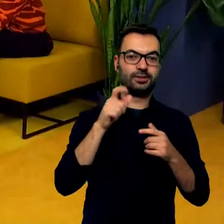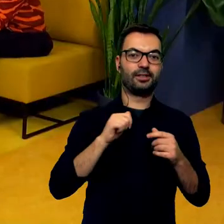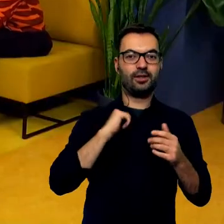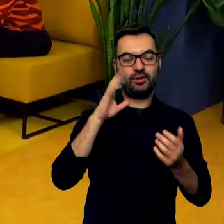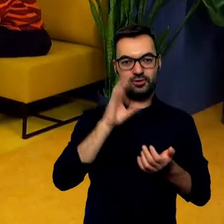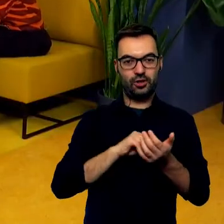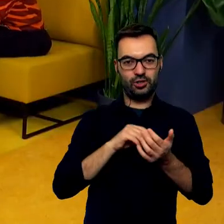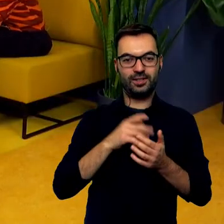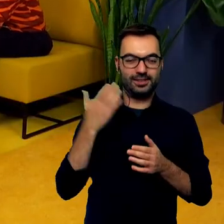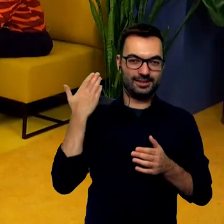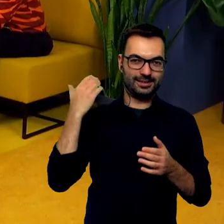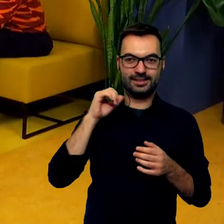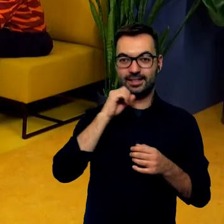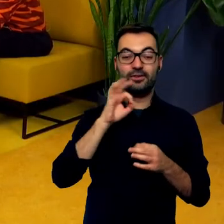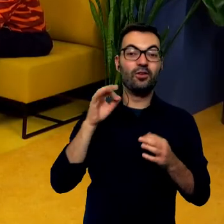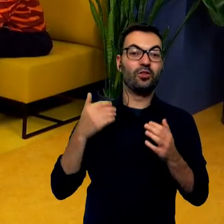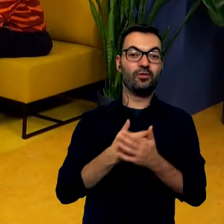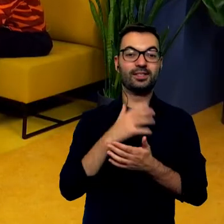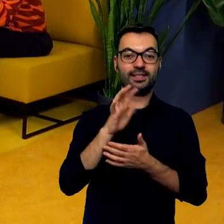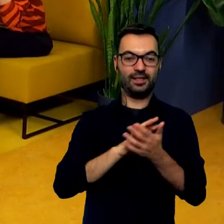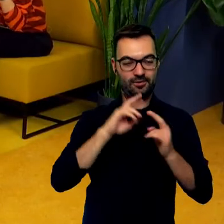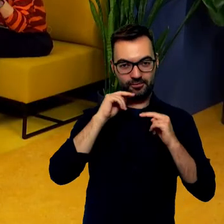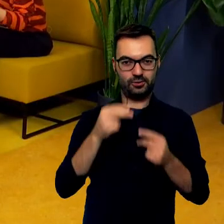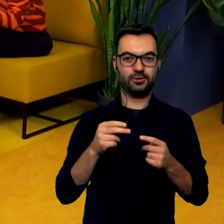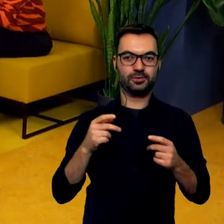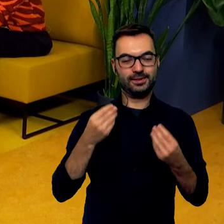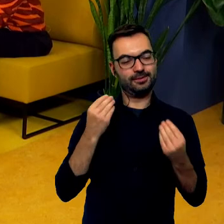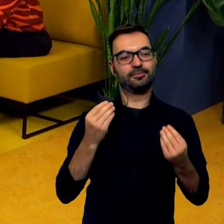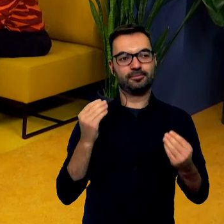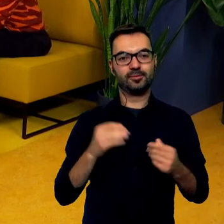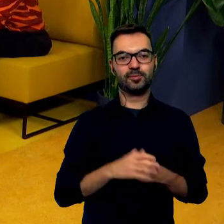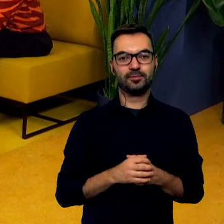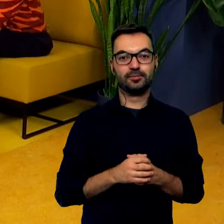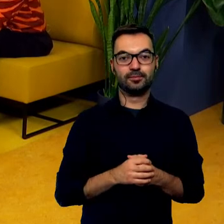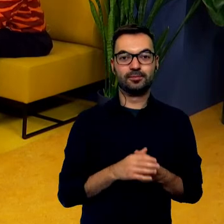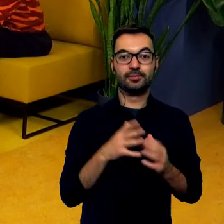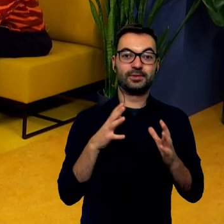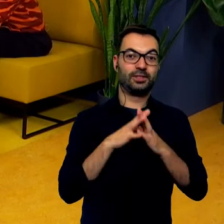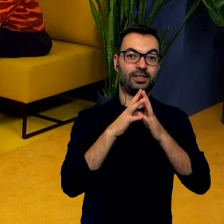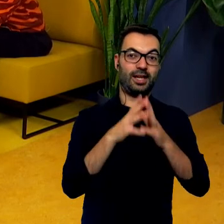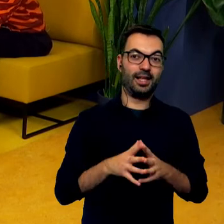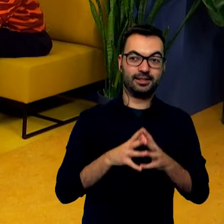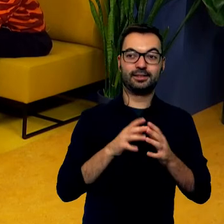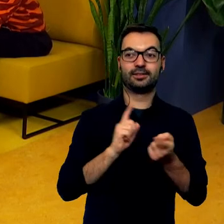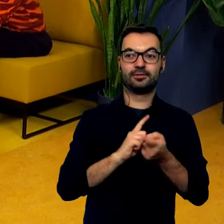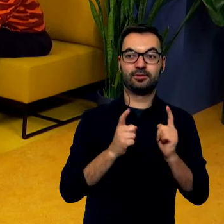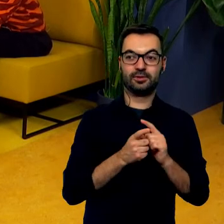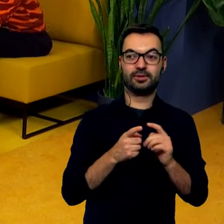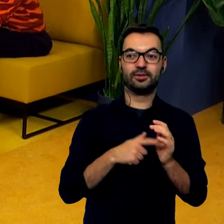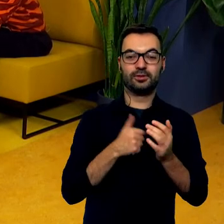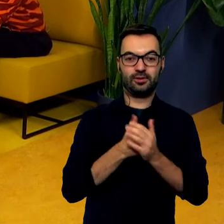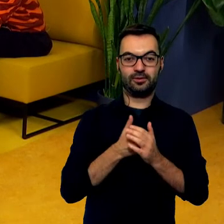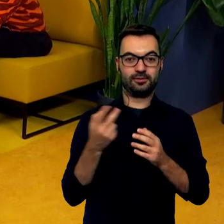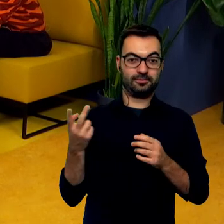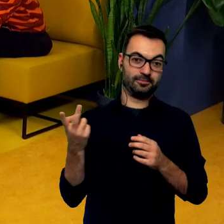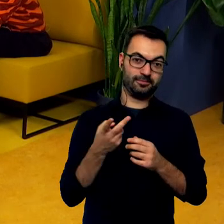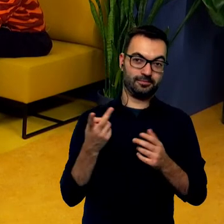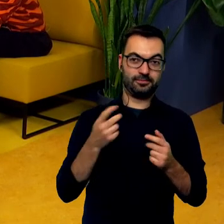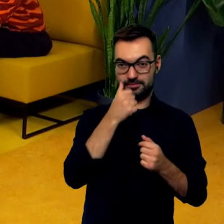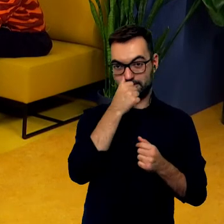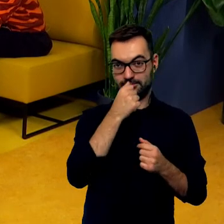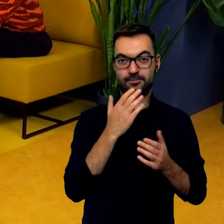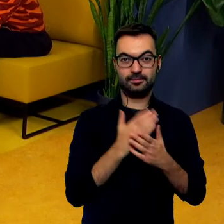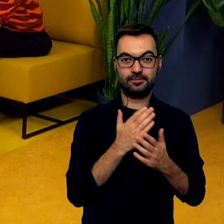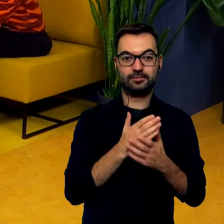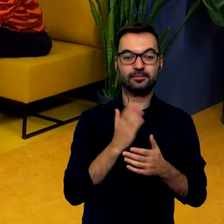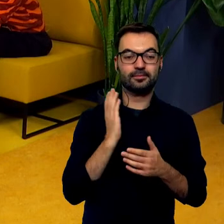żeby to doświadczenie z twoim scenariuszem i z tą historią było jak najfantastyczniejsze i może za 10 lat, jak się spotkacie kolejny raz, to będzie